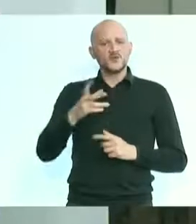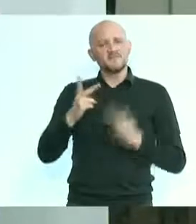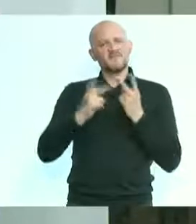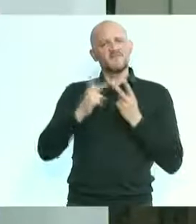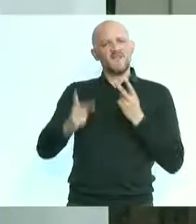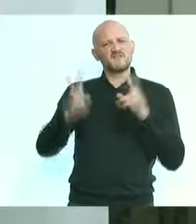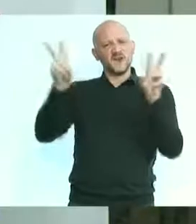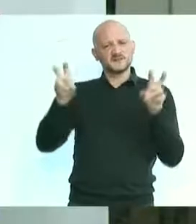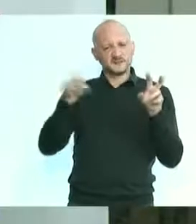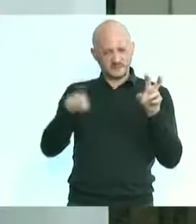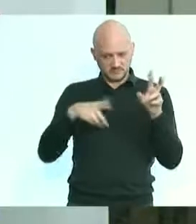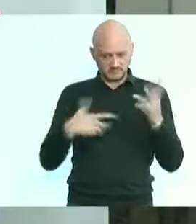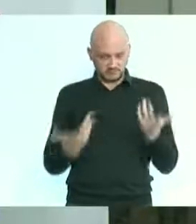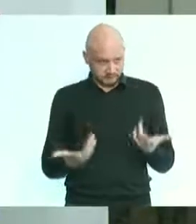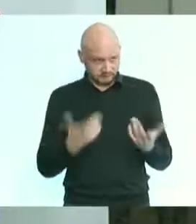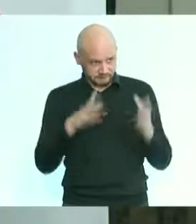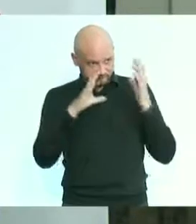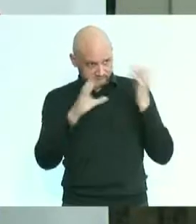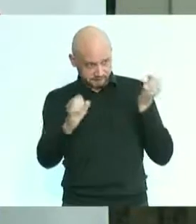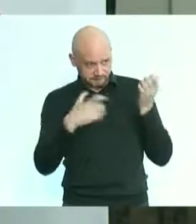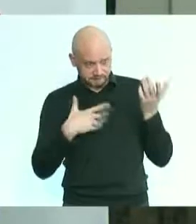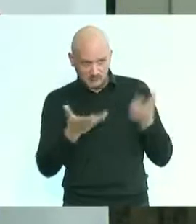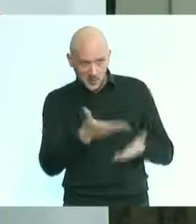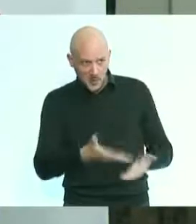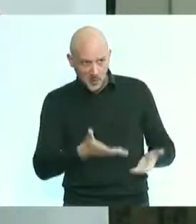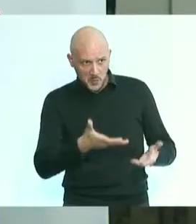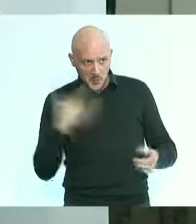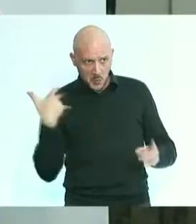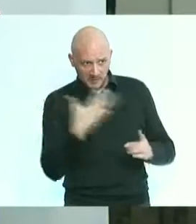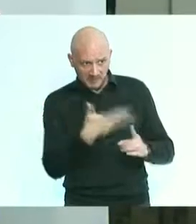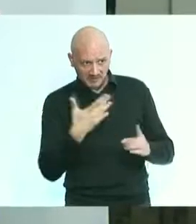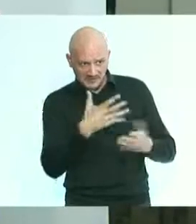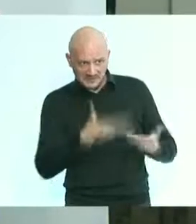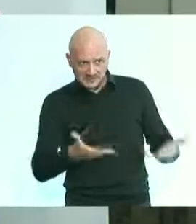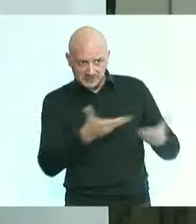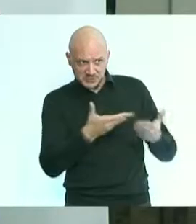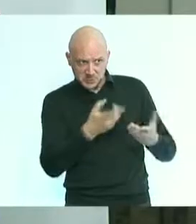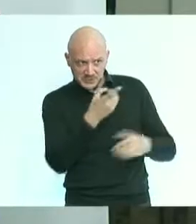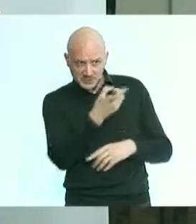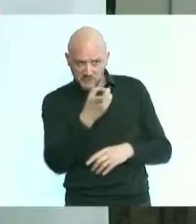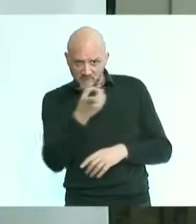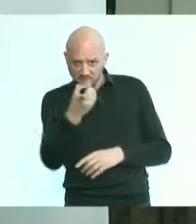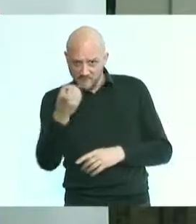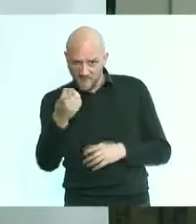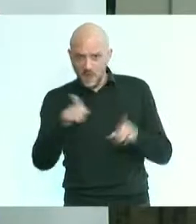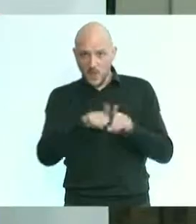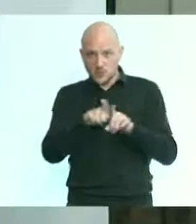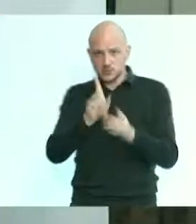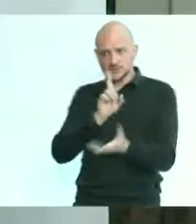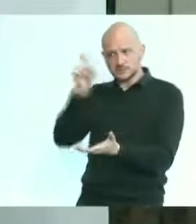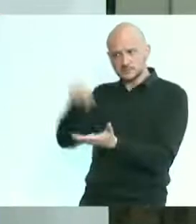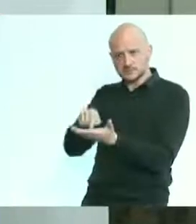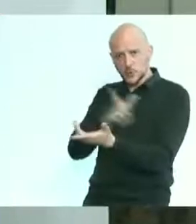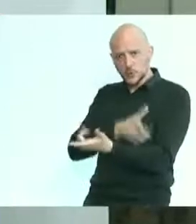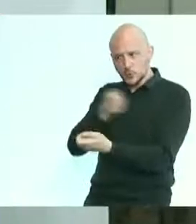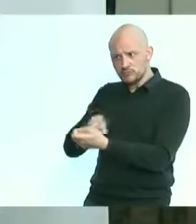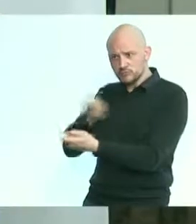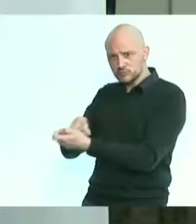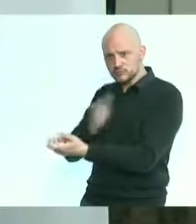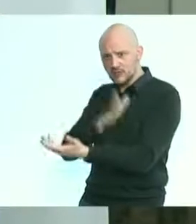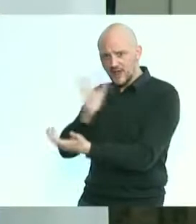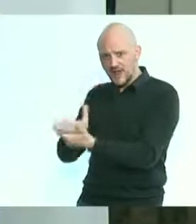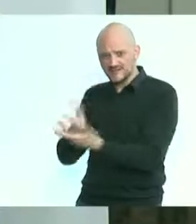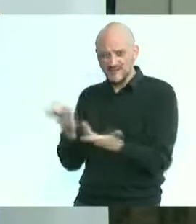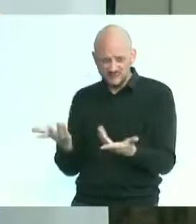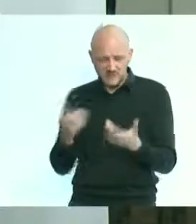arrivent-ils? Et dans quelle zone géographique les ambassadeurs interviendront-ils? Et quels sont les